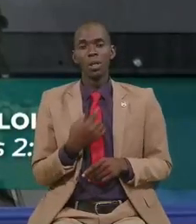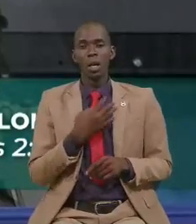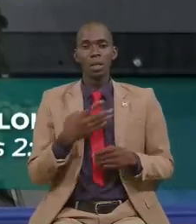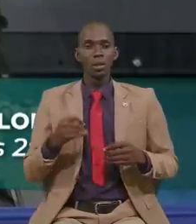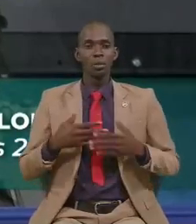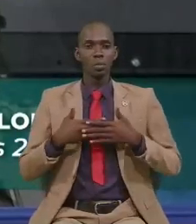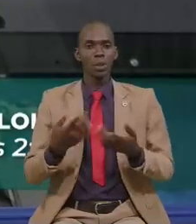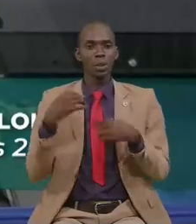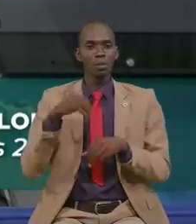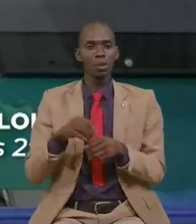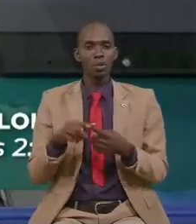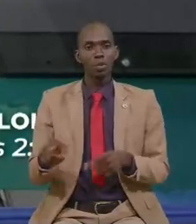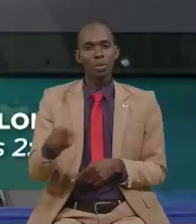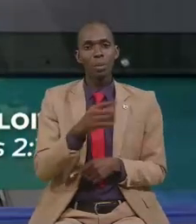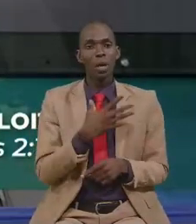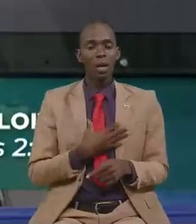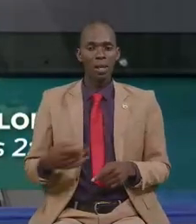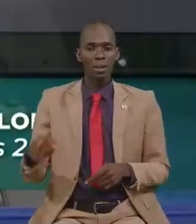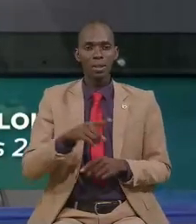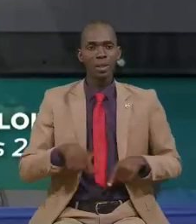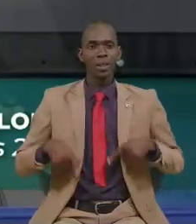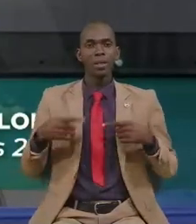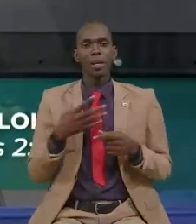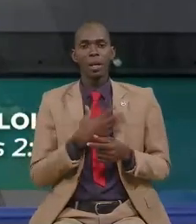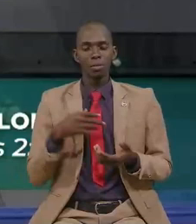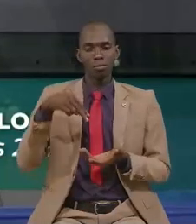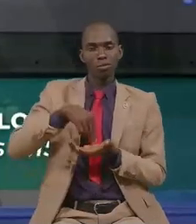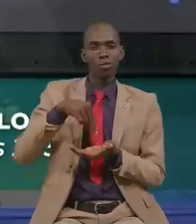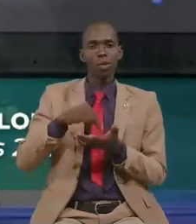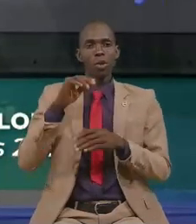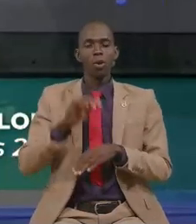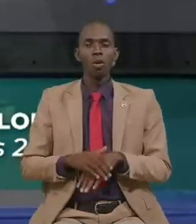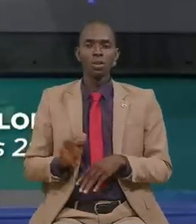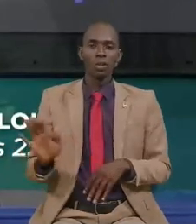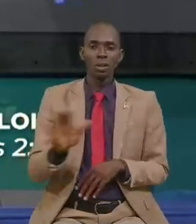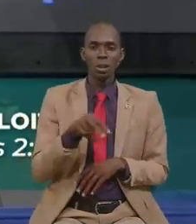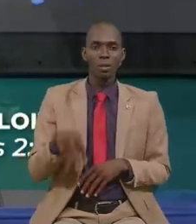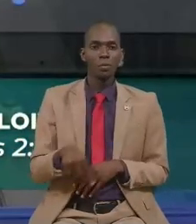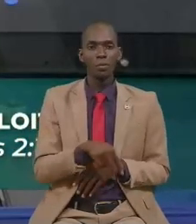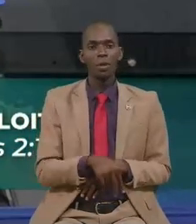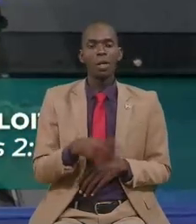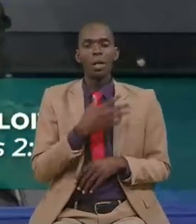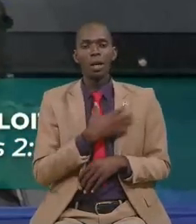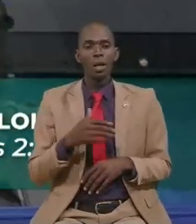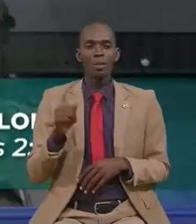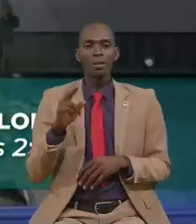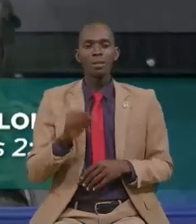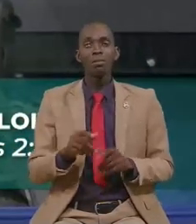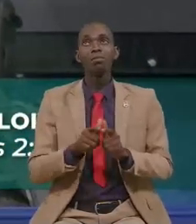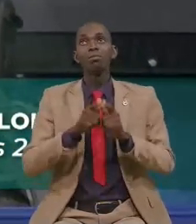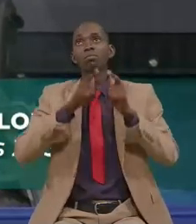en eux et ils reprirent vie et ils se tinrent sur leurs pieds. C'était une armée nombreuse,